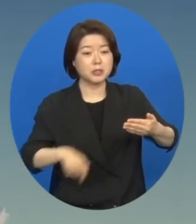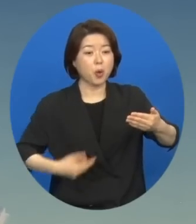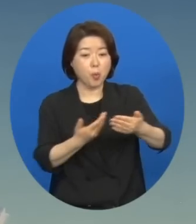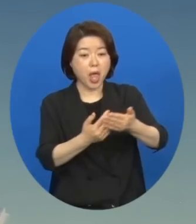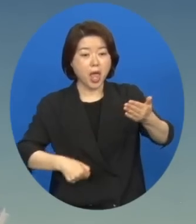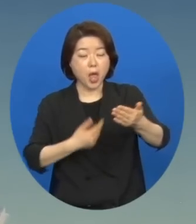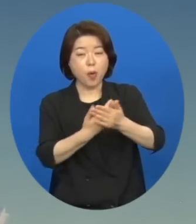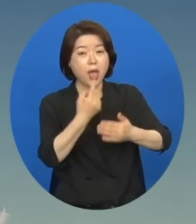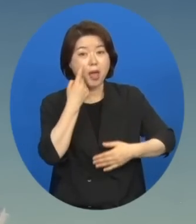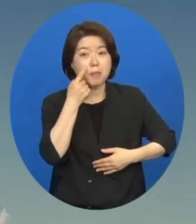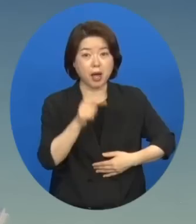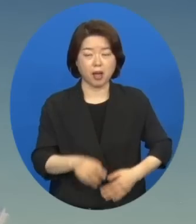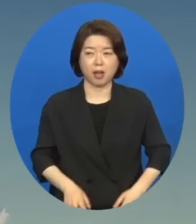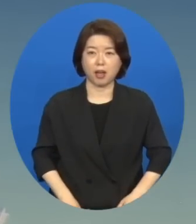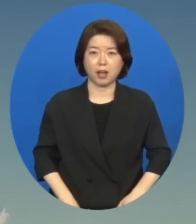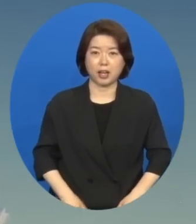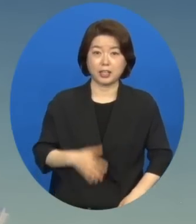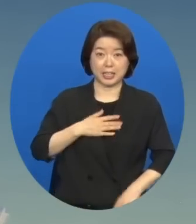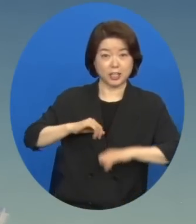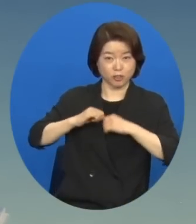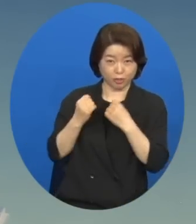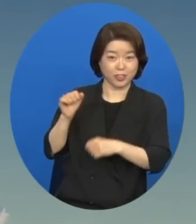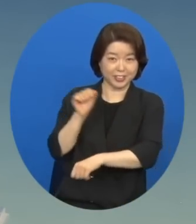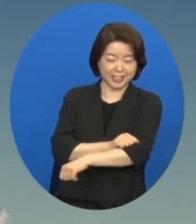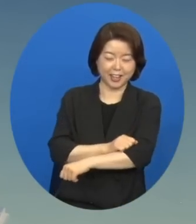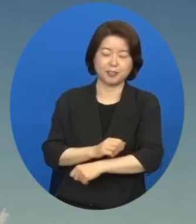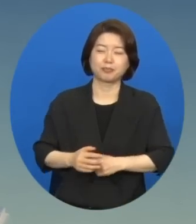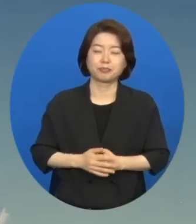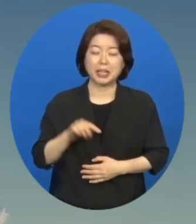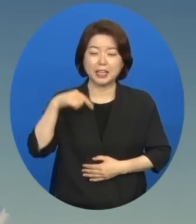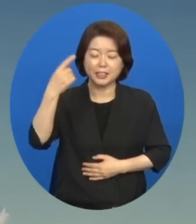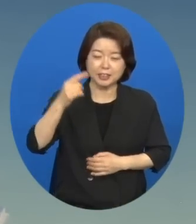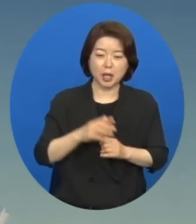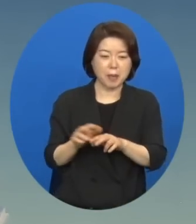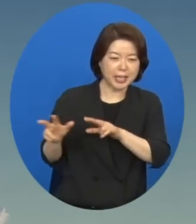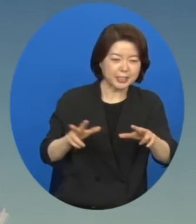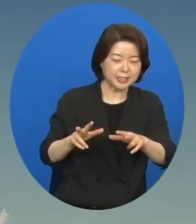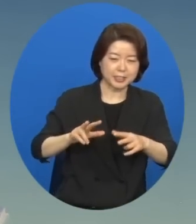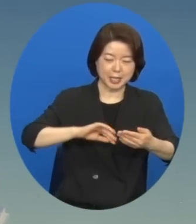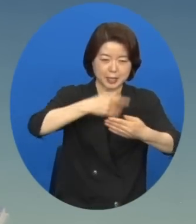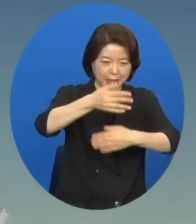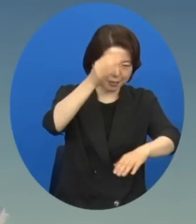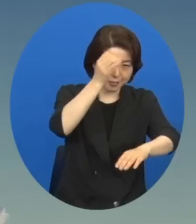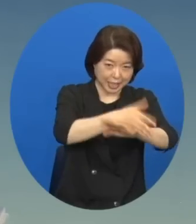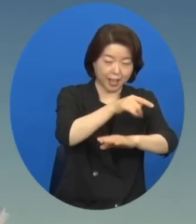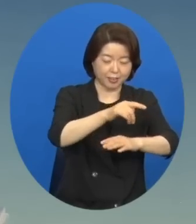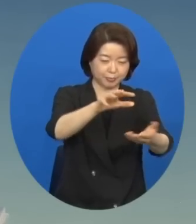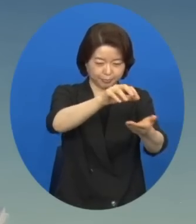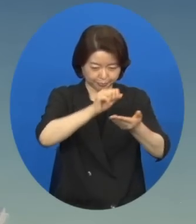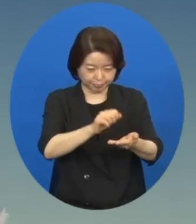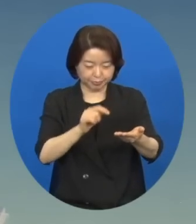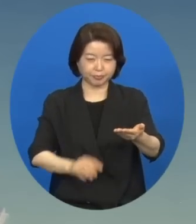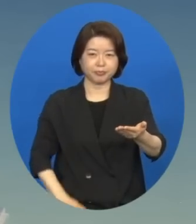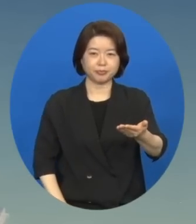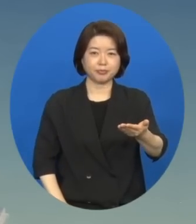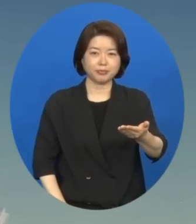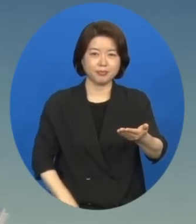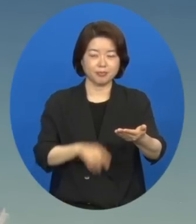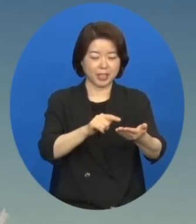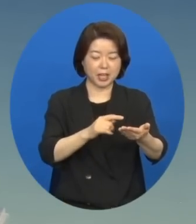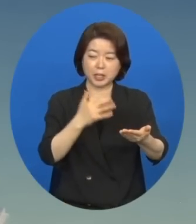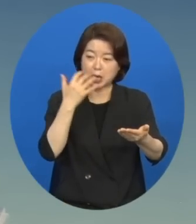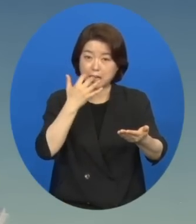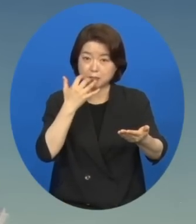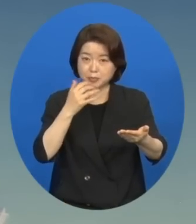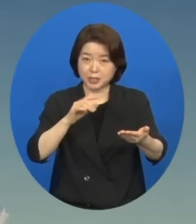제가 순종 잘하니까 그 다음에 곧바로 달력을 구입을 했어요. 그리고 나서